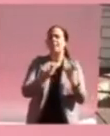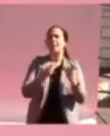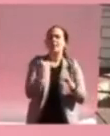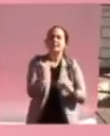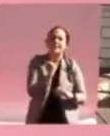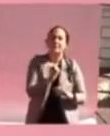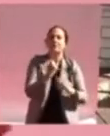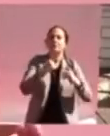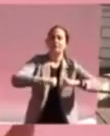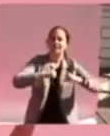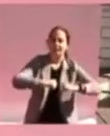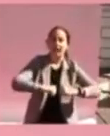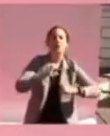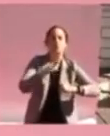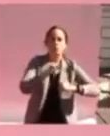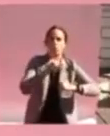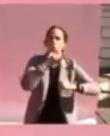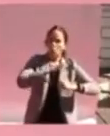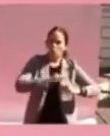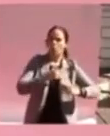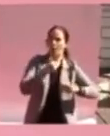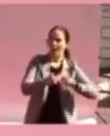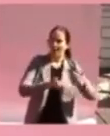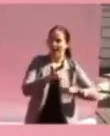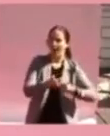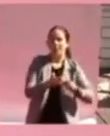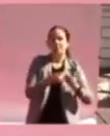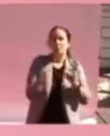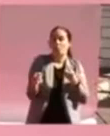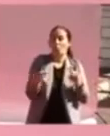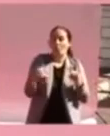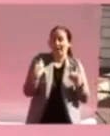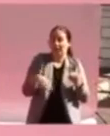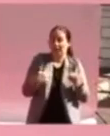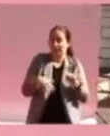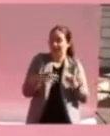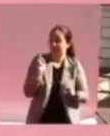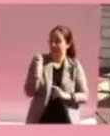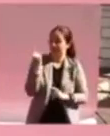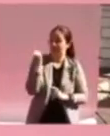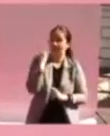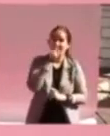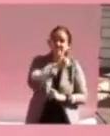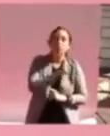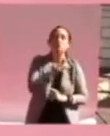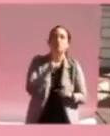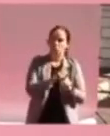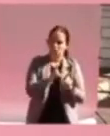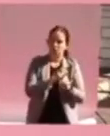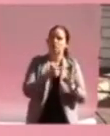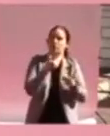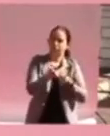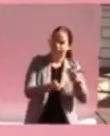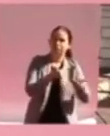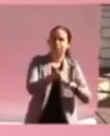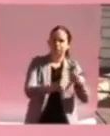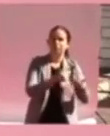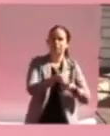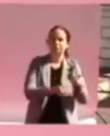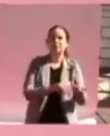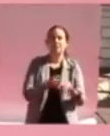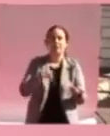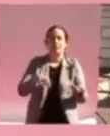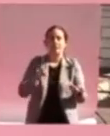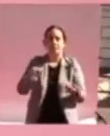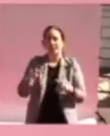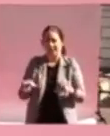e che ora sarà chiamato come vedete ad una nuova prova che non è mai scontata mai facile che quindi